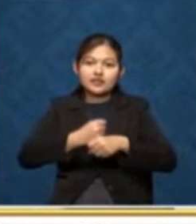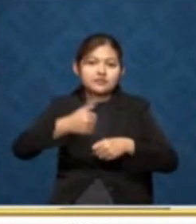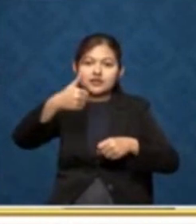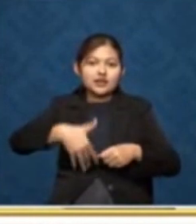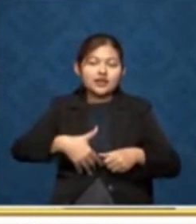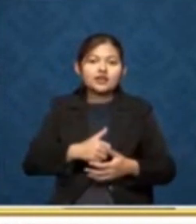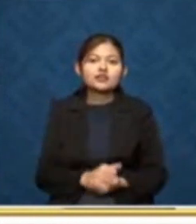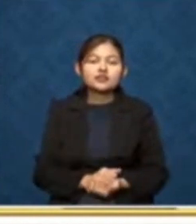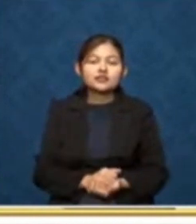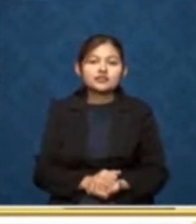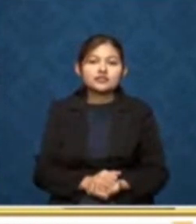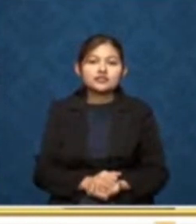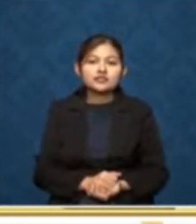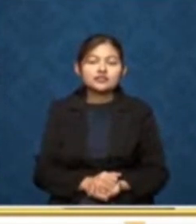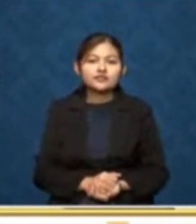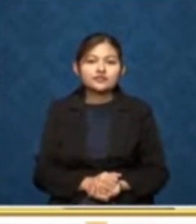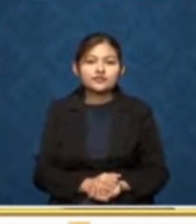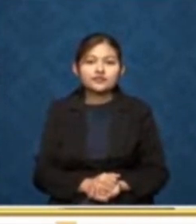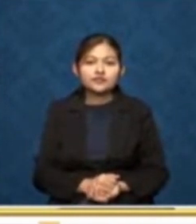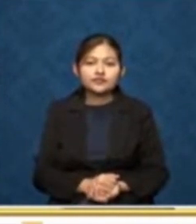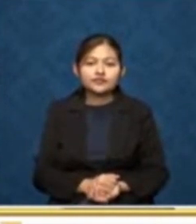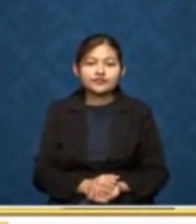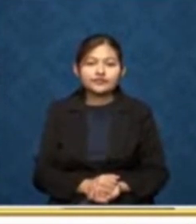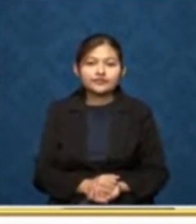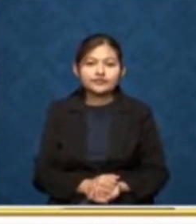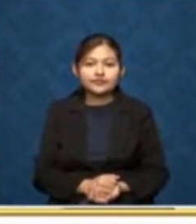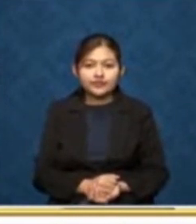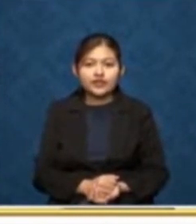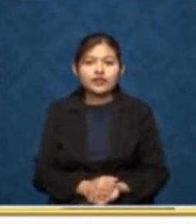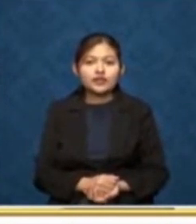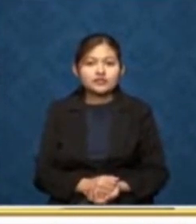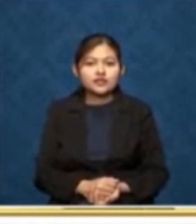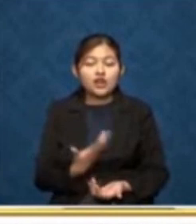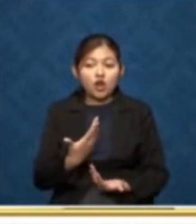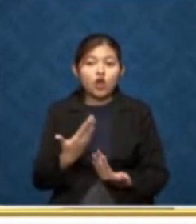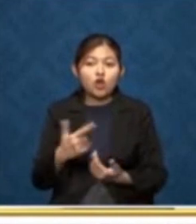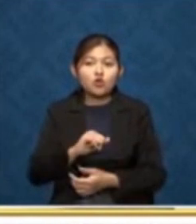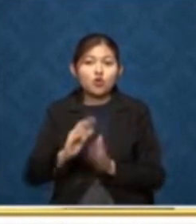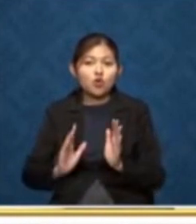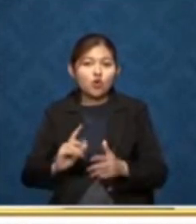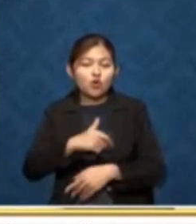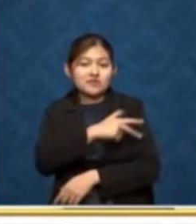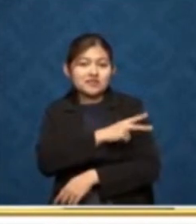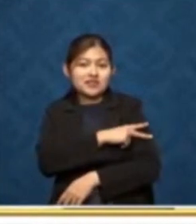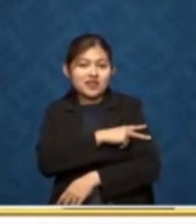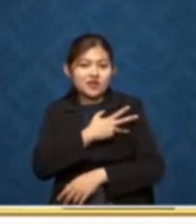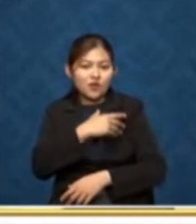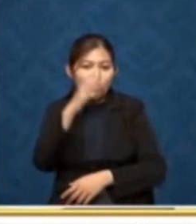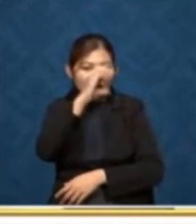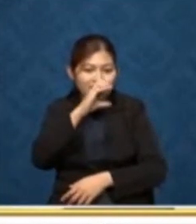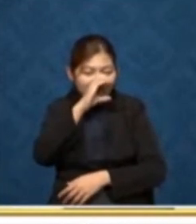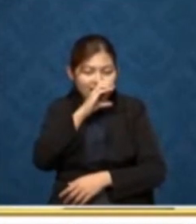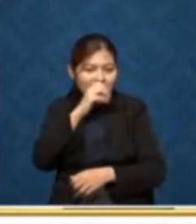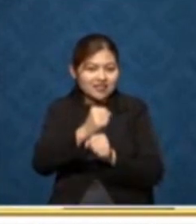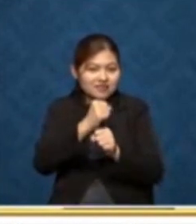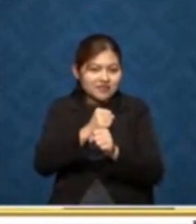ท่านประธานครับลองให้คนที่จบปริญญาโทเดินเข้าไปที่อำเภอนครไทยครับหางานที่มีเงินเดือน 20,000 ให้ผ